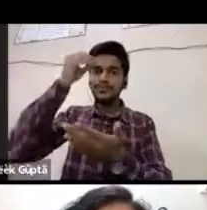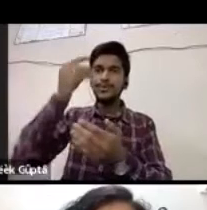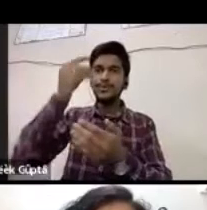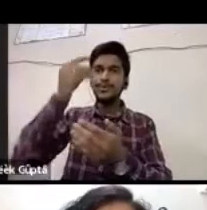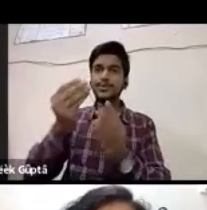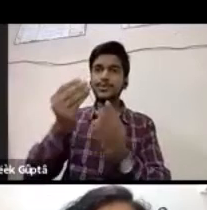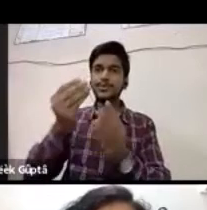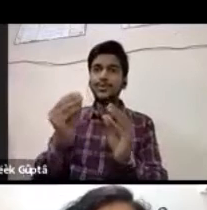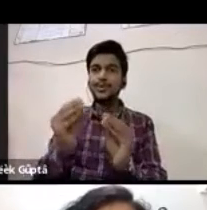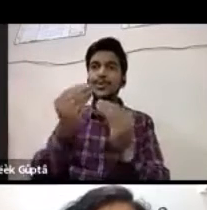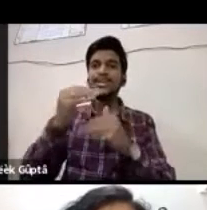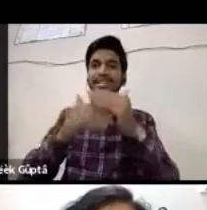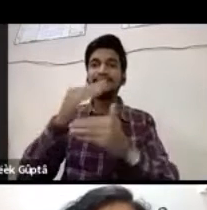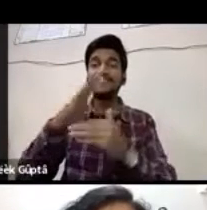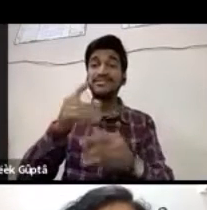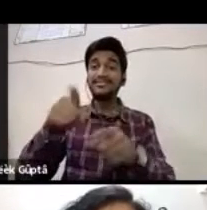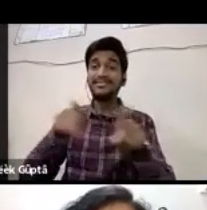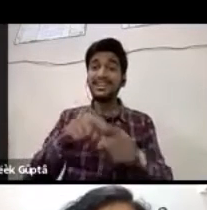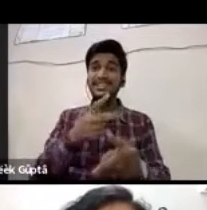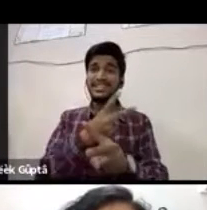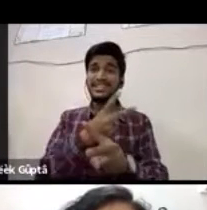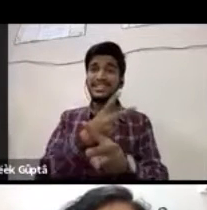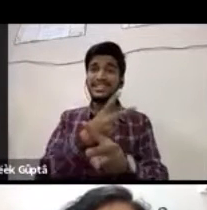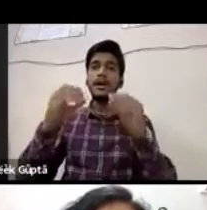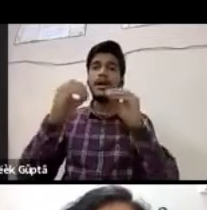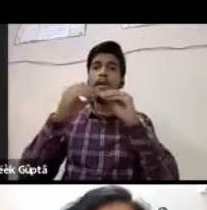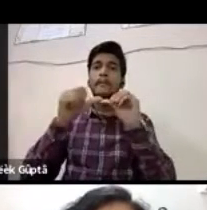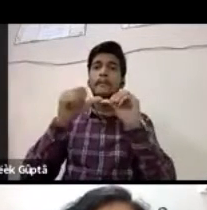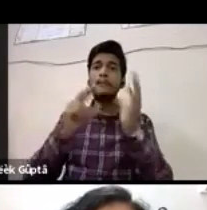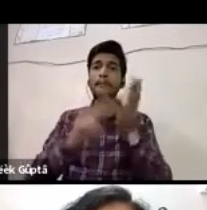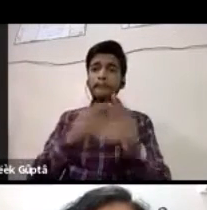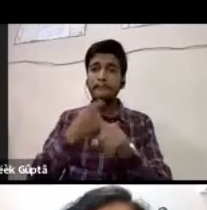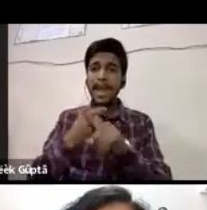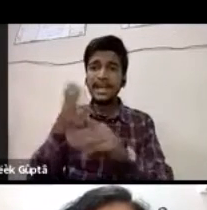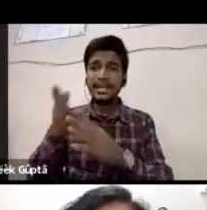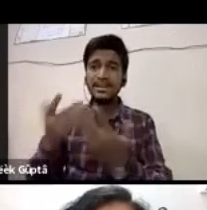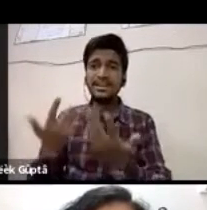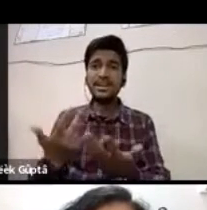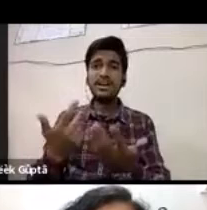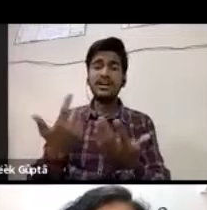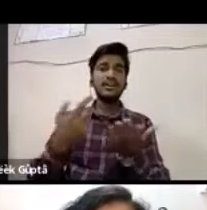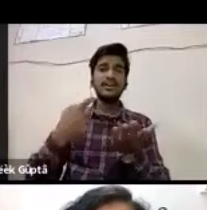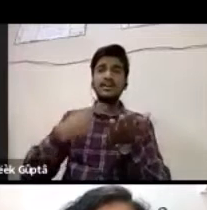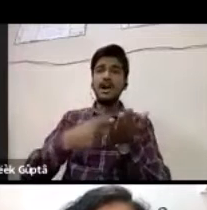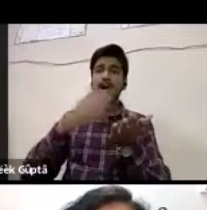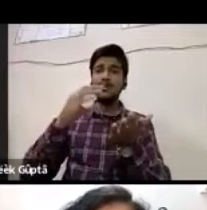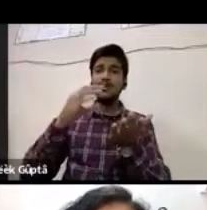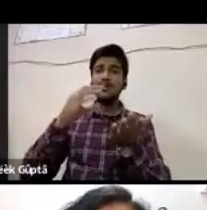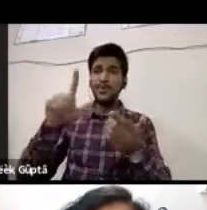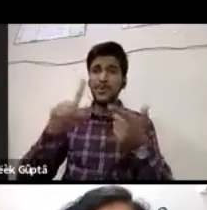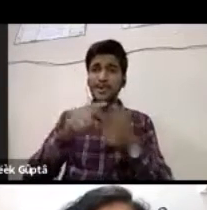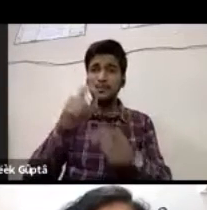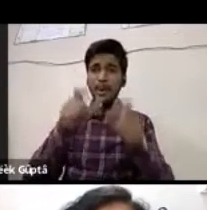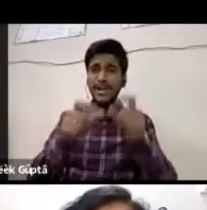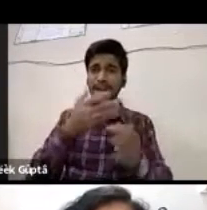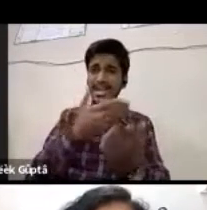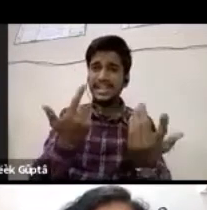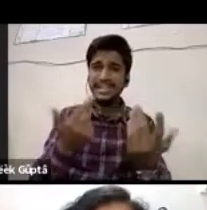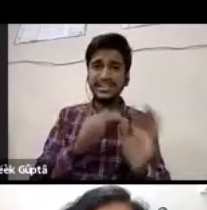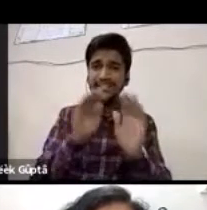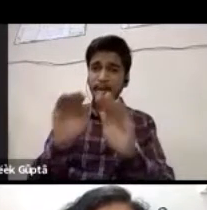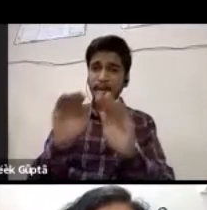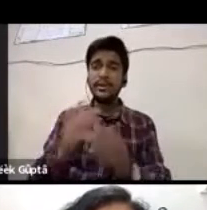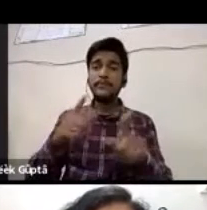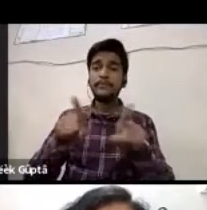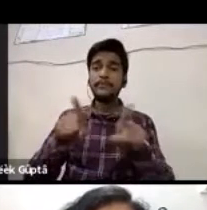हर तरह का कॉम्बिनेशन बैंक ने मेरे को सपोर्ट किया. मैंने कई लीडरशिप रोल्स में रहा. मैं आई इवन वेंट